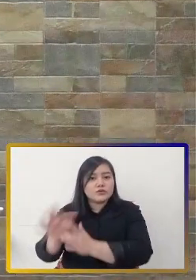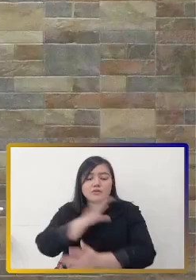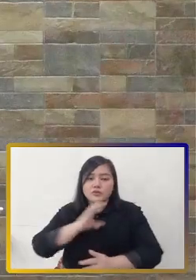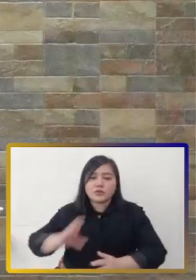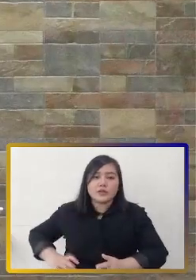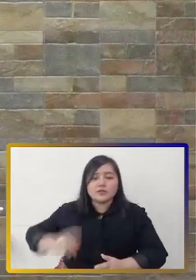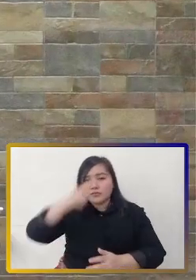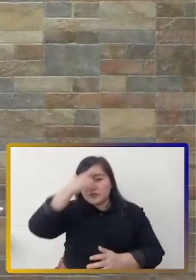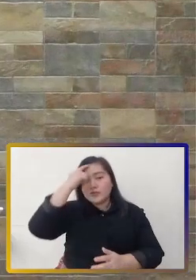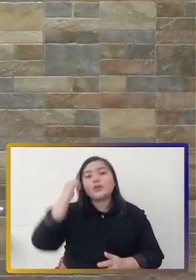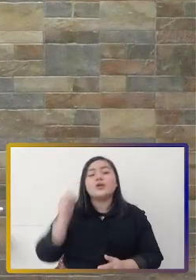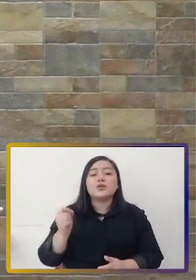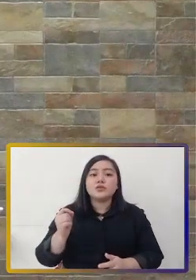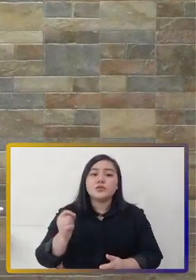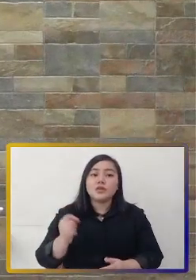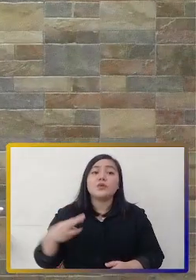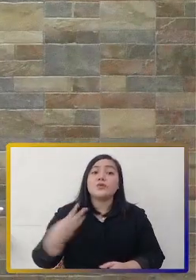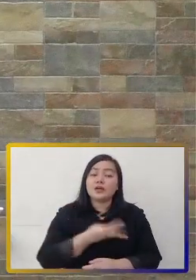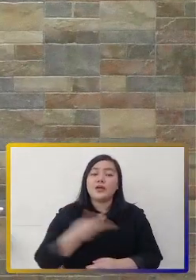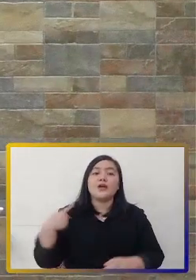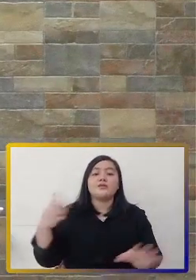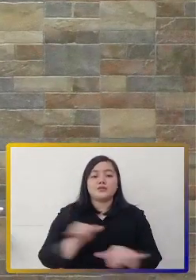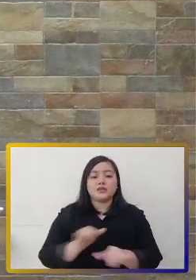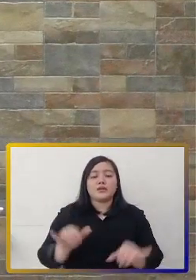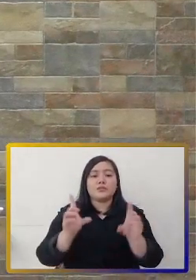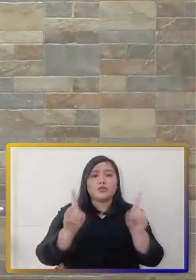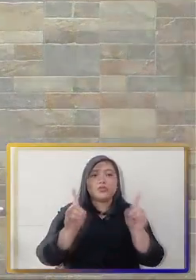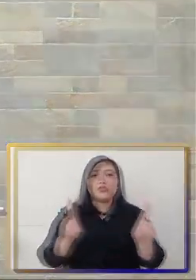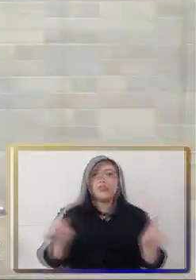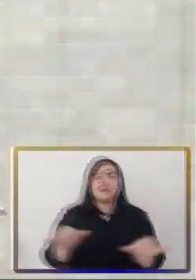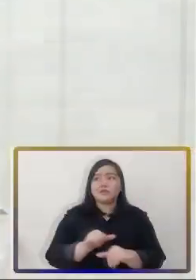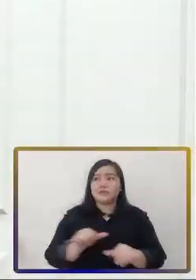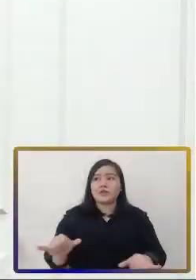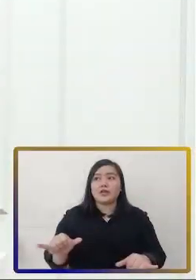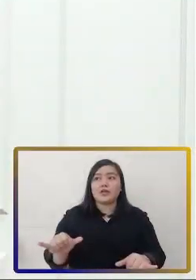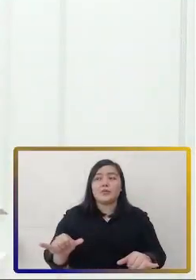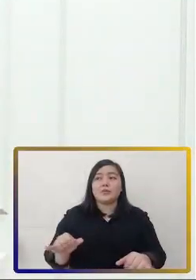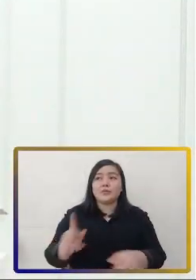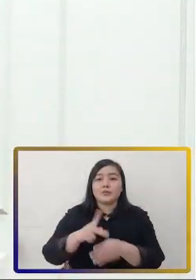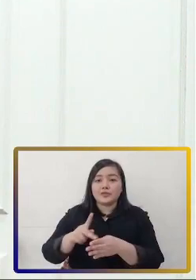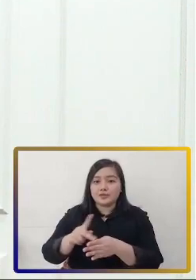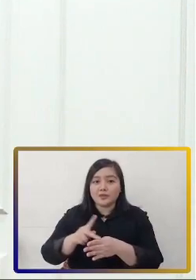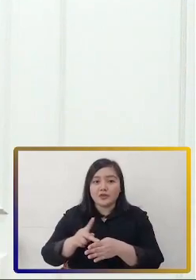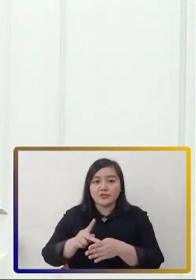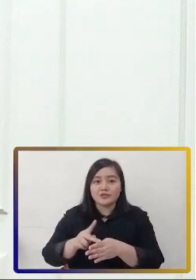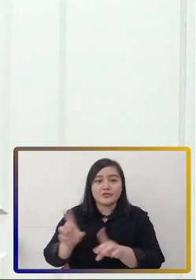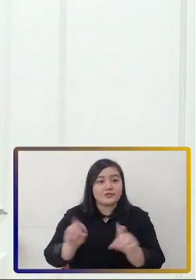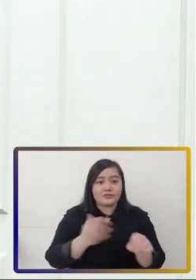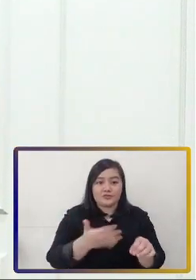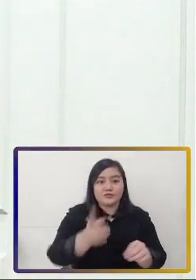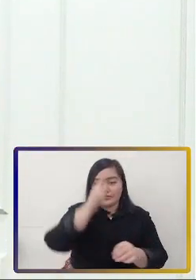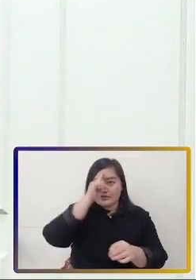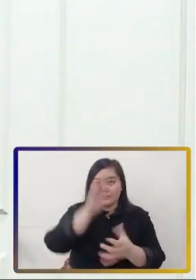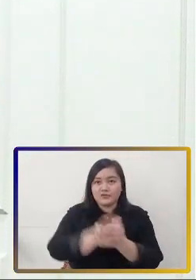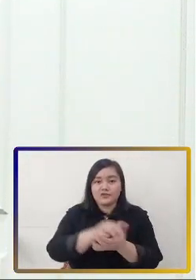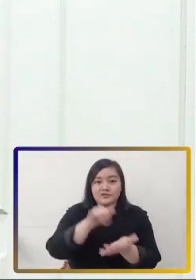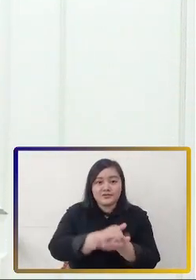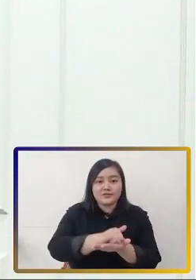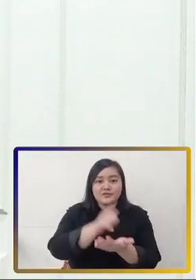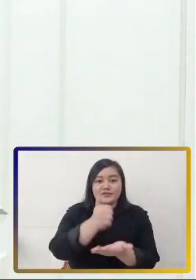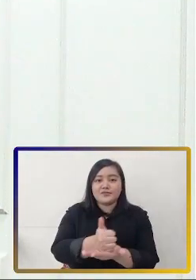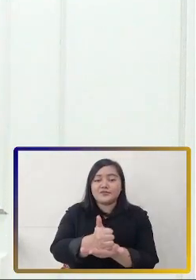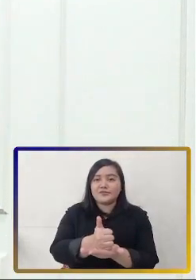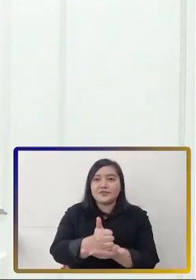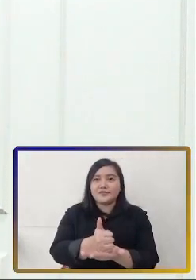principle. Do you believe that? Amen. Mukhang ilan-ilan lang naniniwala. Do you believe that? Amen.